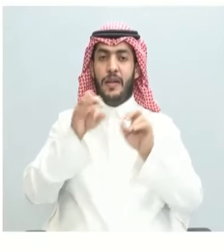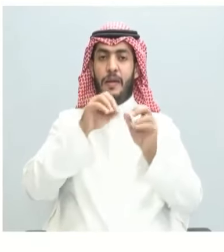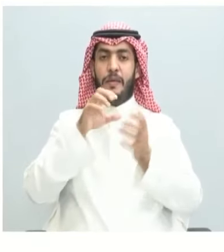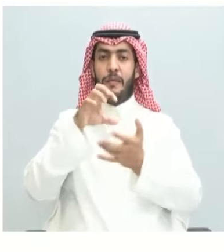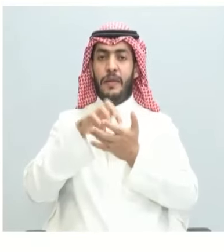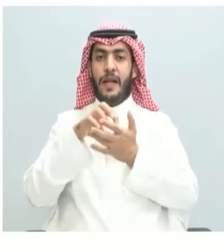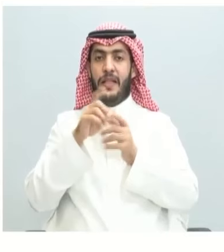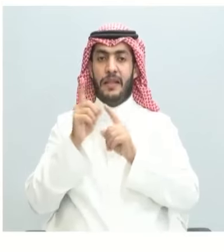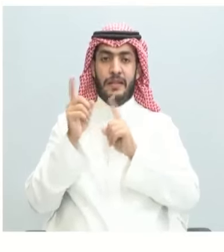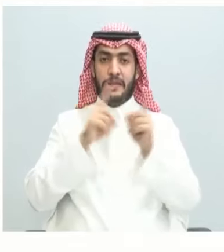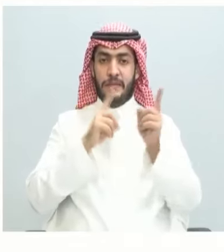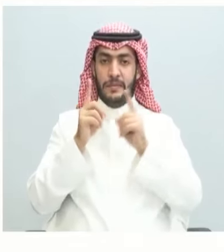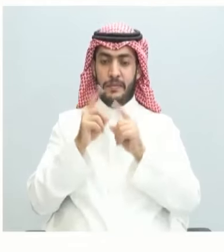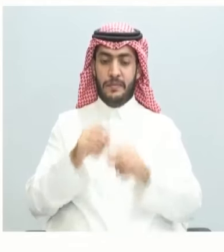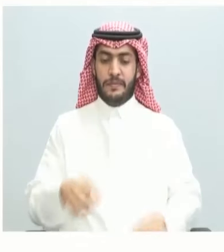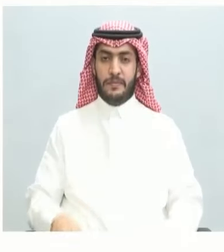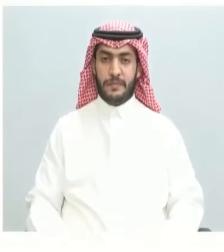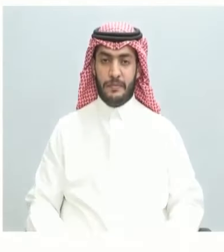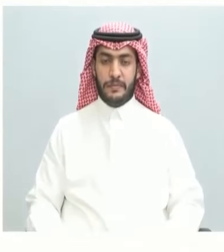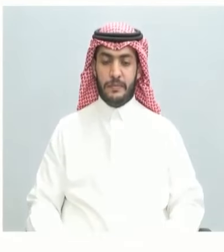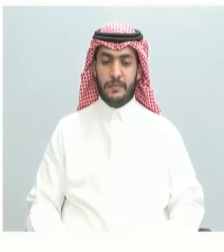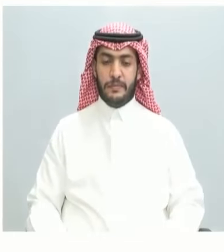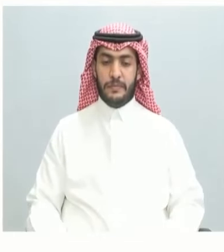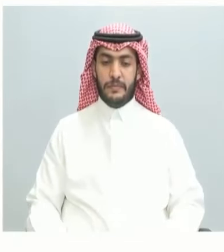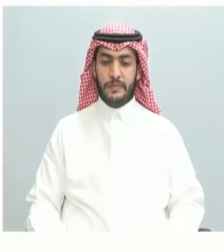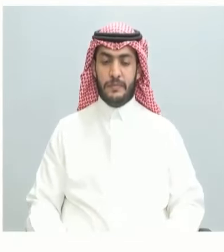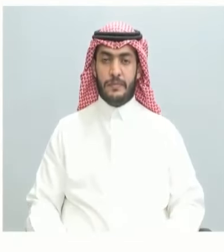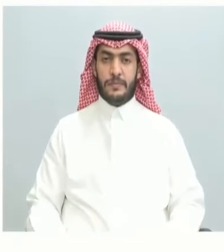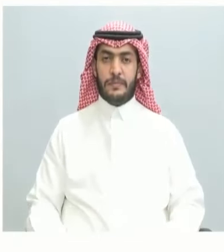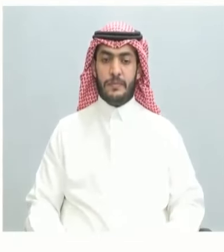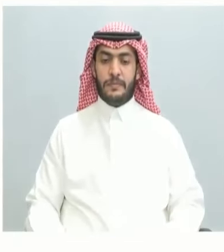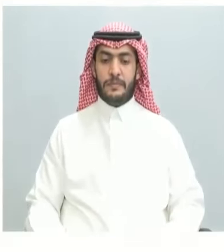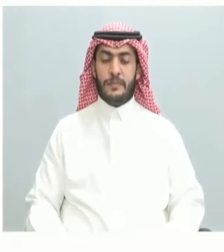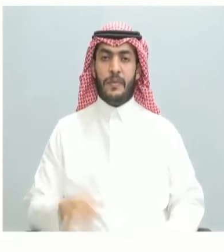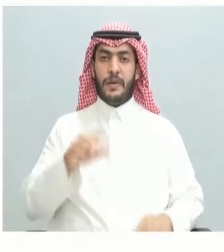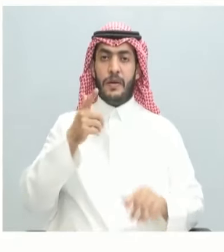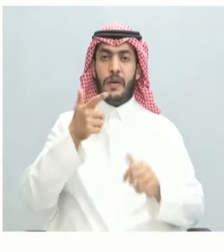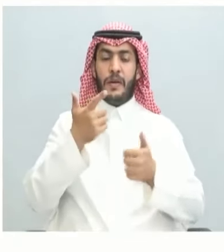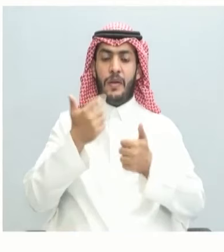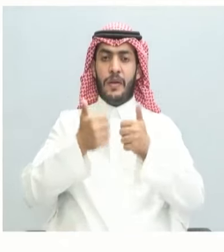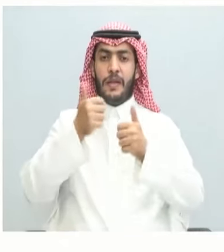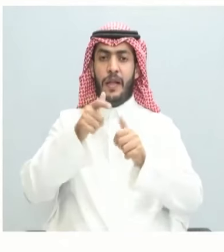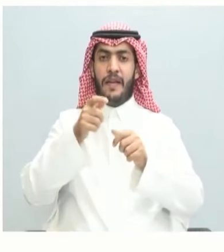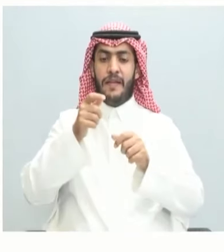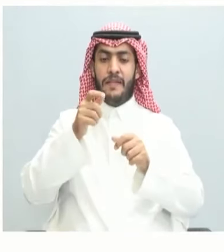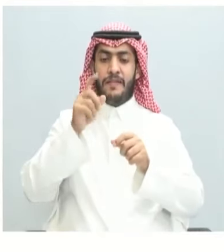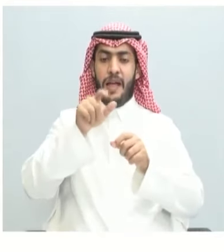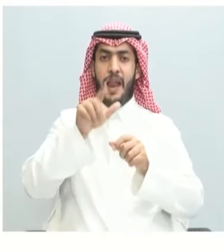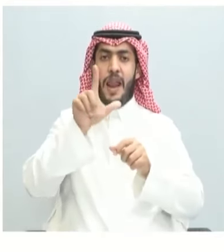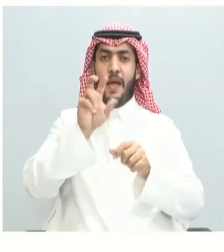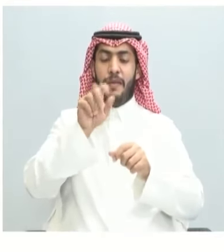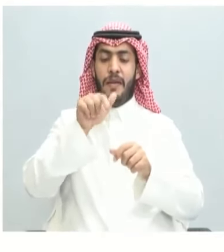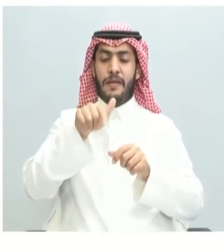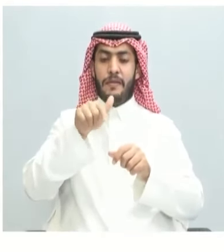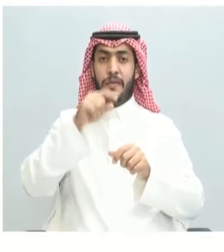الى الجانب الاخر من المنصه فماذا تختبر او ماذا تفحص هذه اللبنه نجد